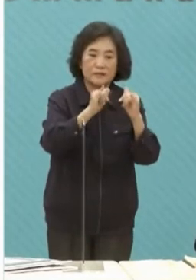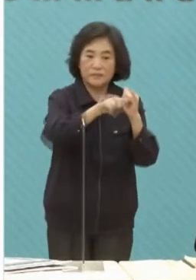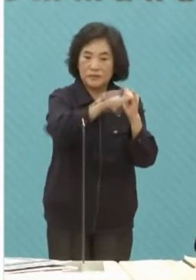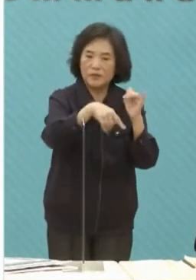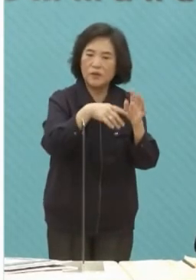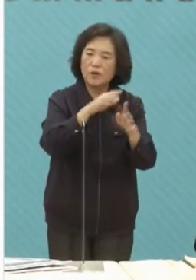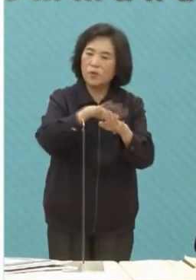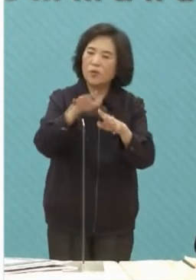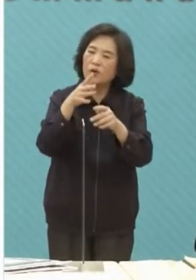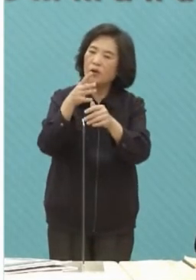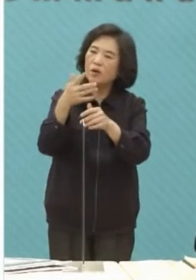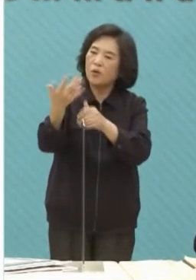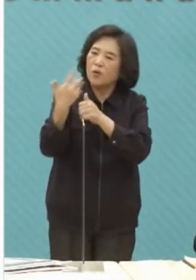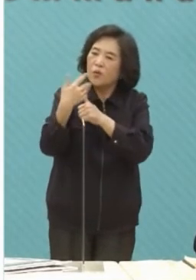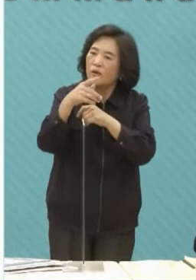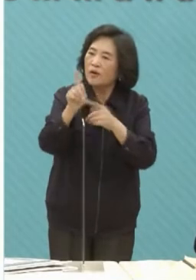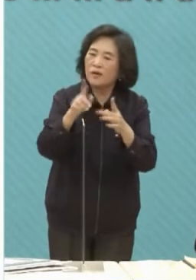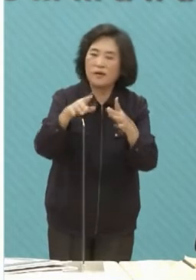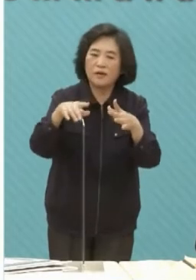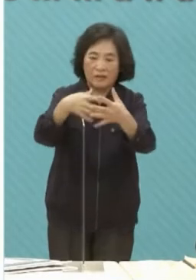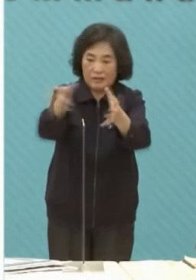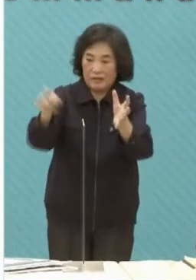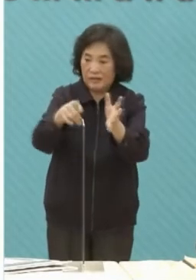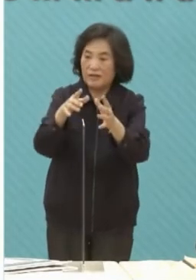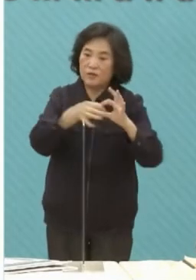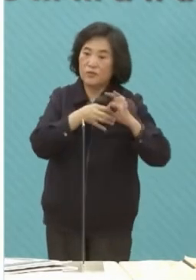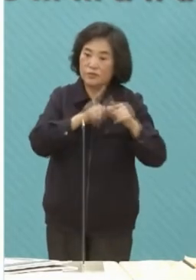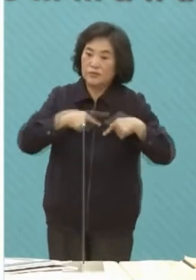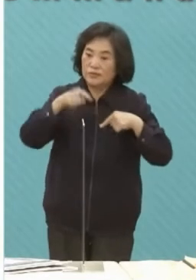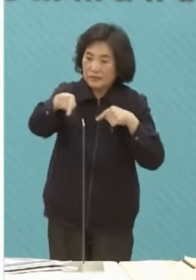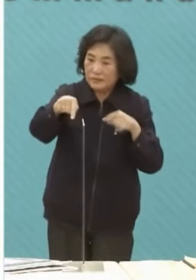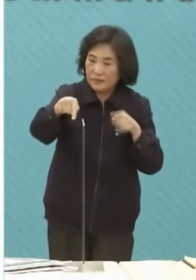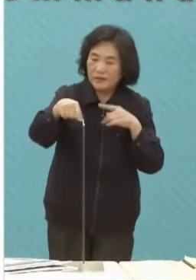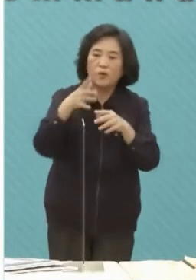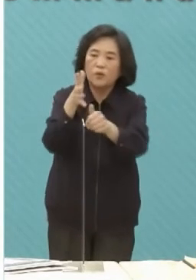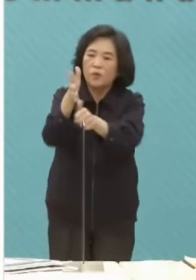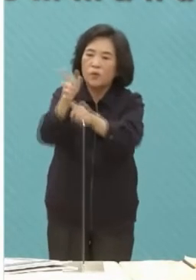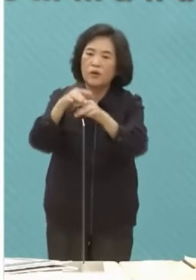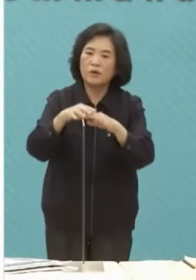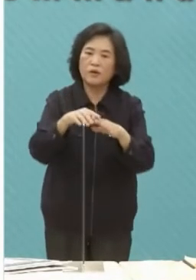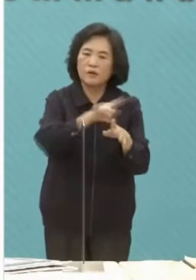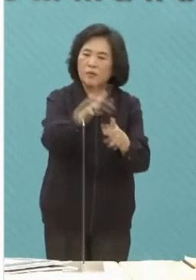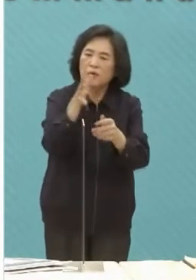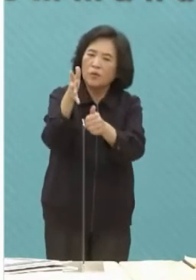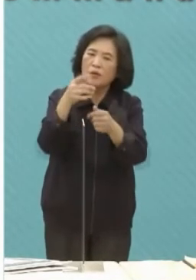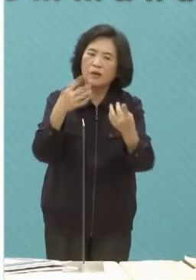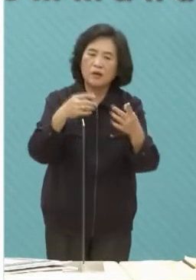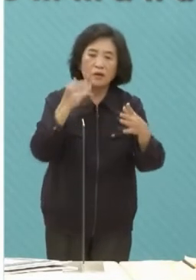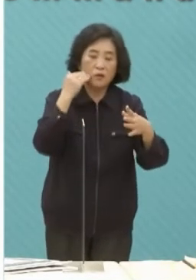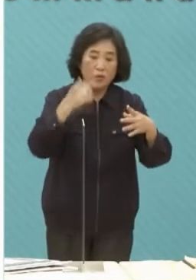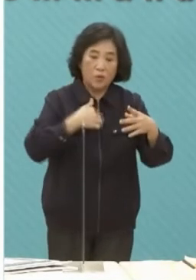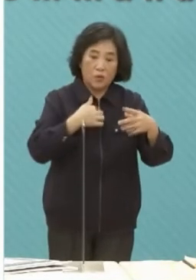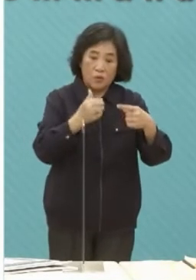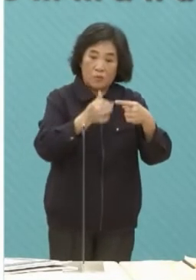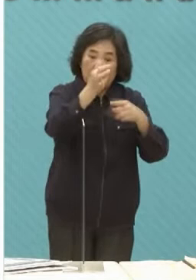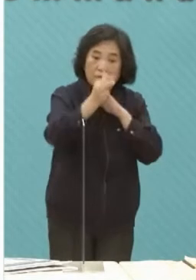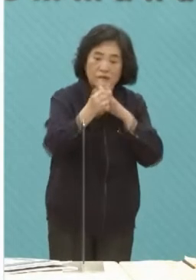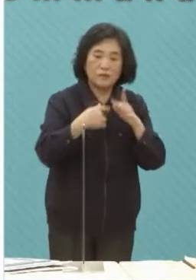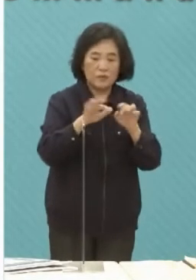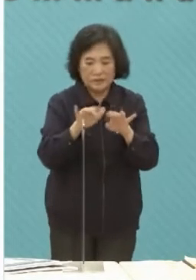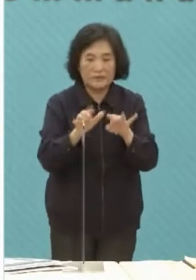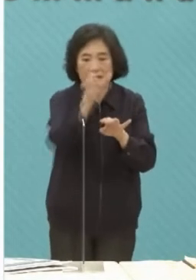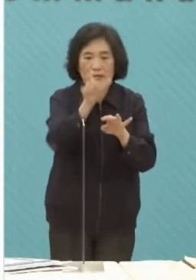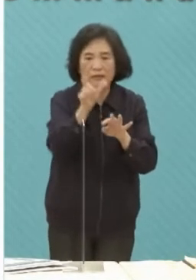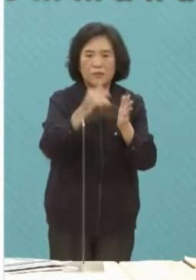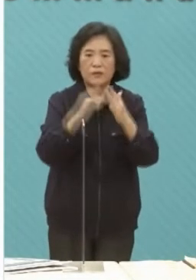询问的问题，我们会诊了一下，比较多的就是确诊的民众反映他已经上了大平台填写同住家